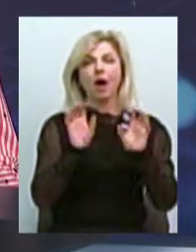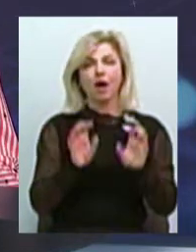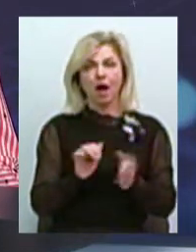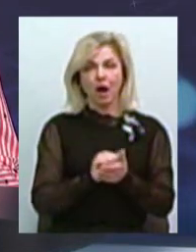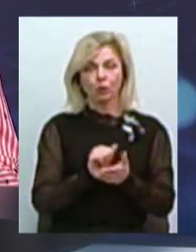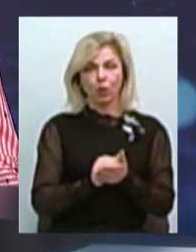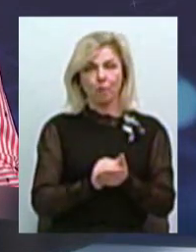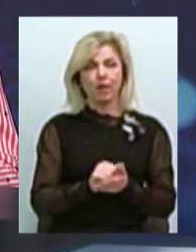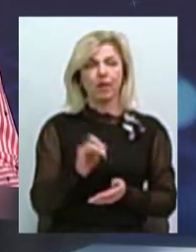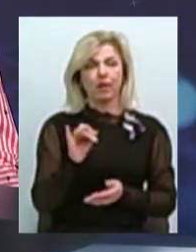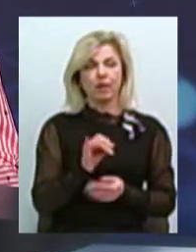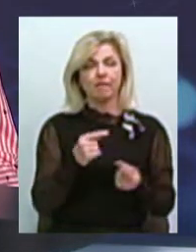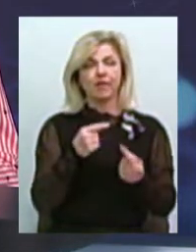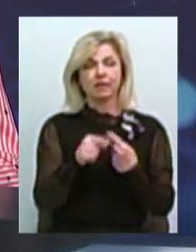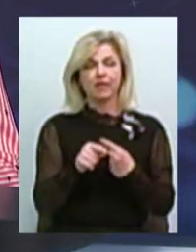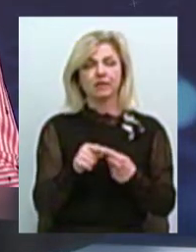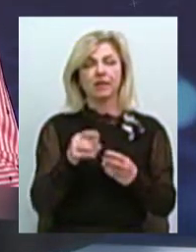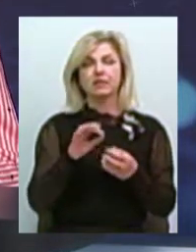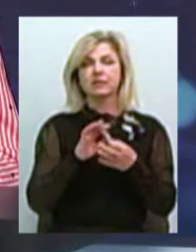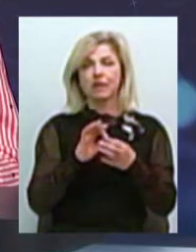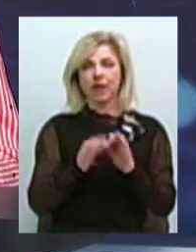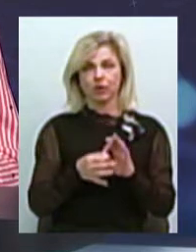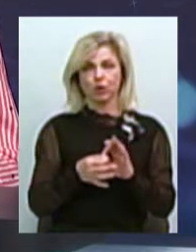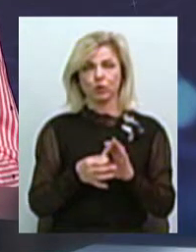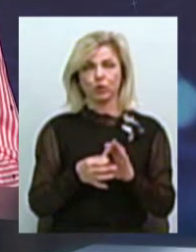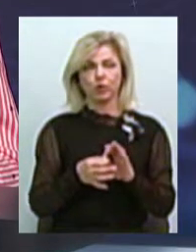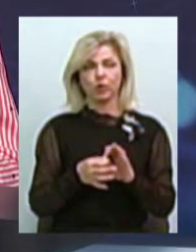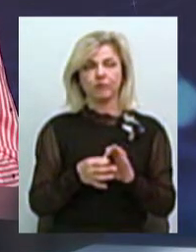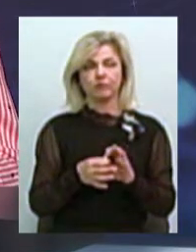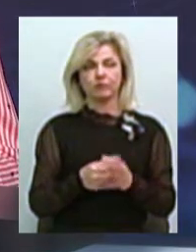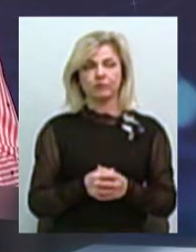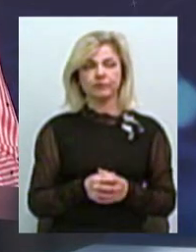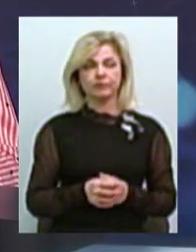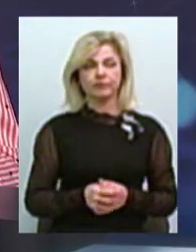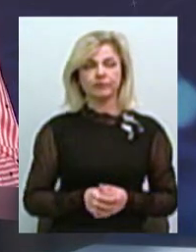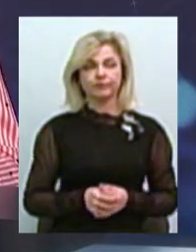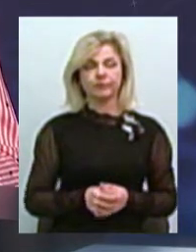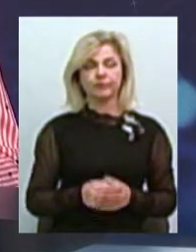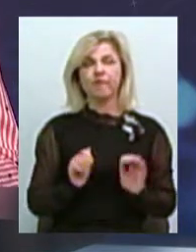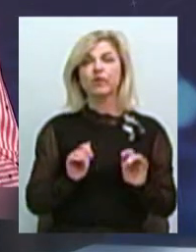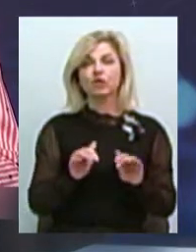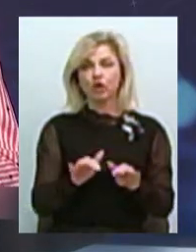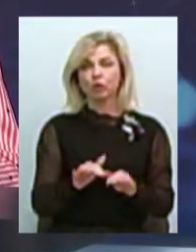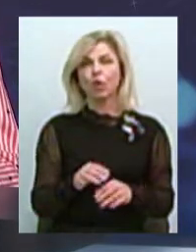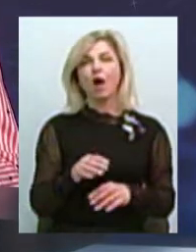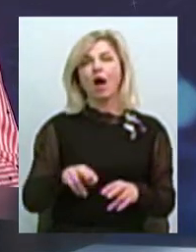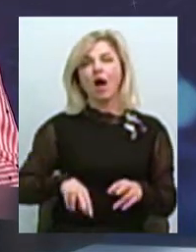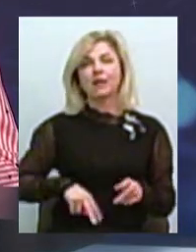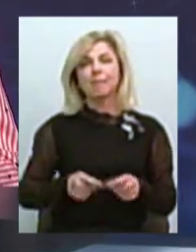вже називала, і відрізняється складністю самого вчинку.